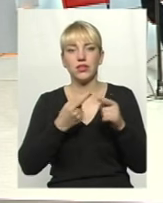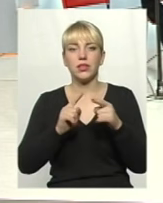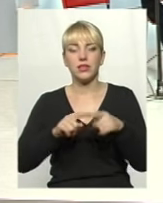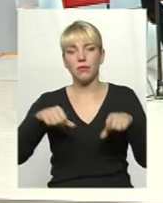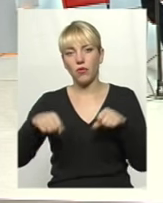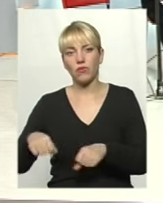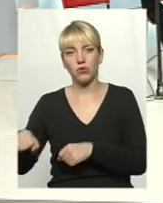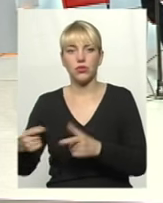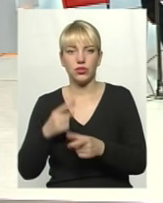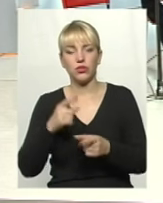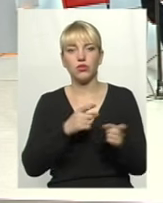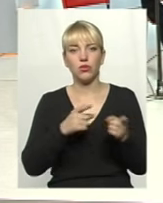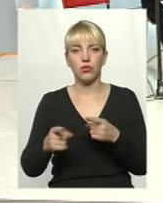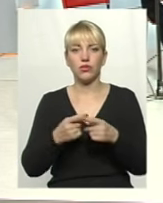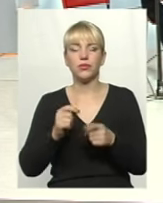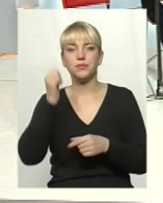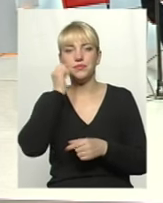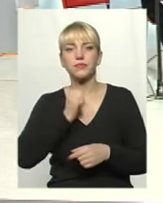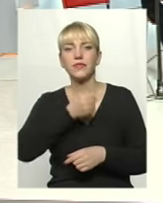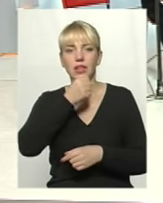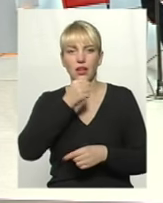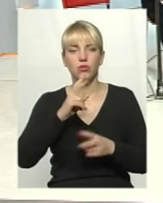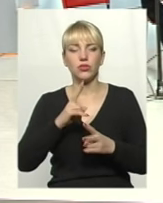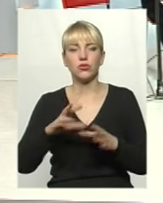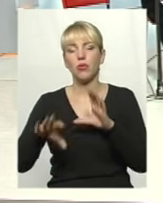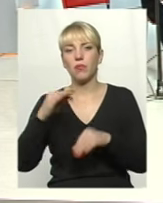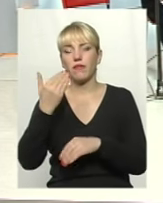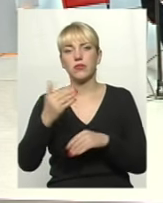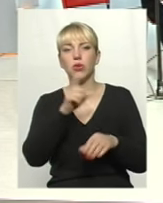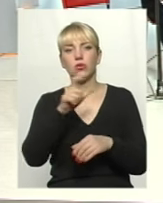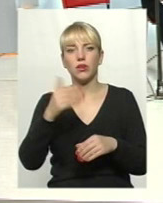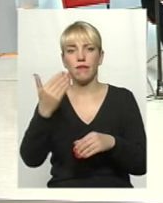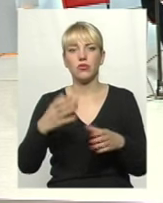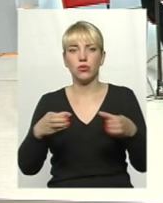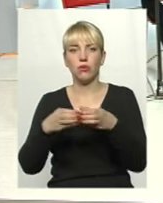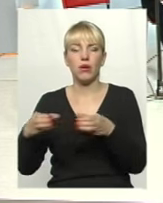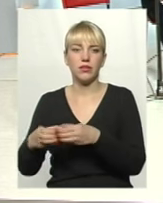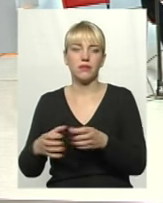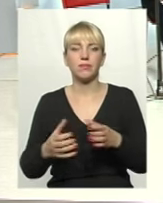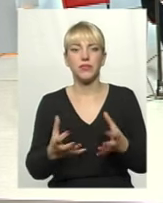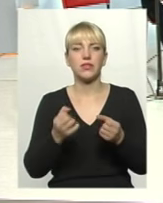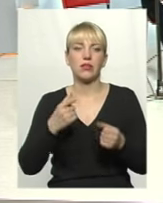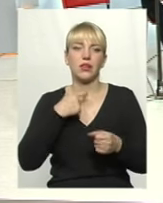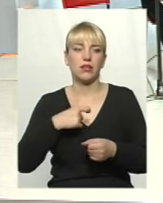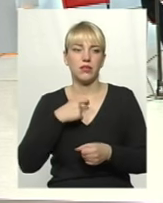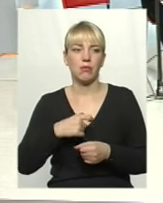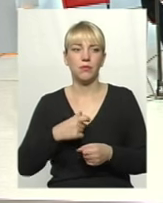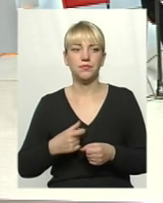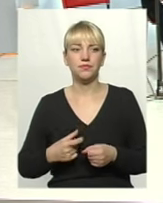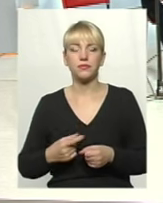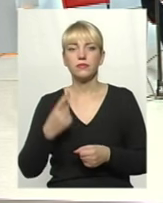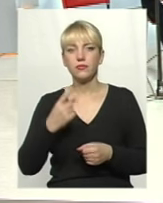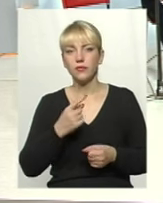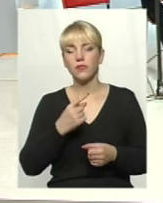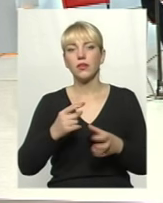сьогодні ті старости, яких обрали люди в вашій територіальній громаді, брати на себе, в одному